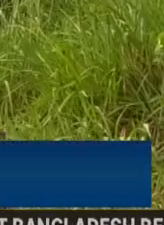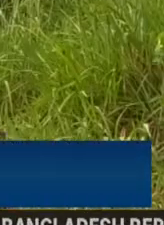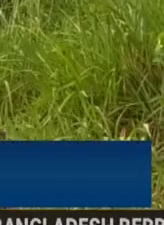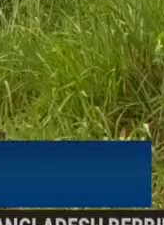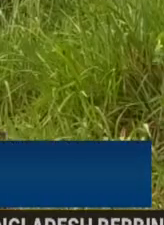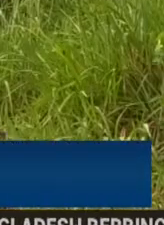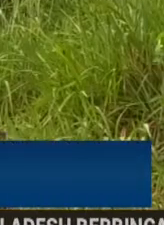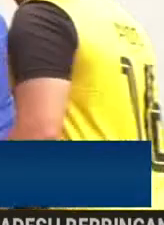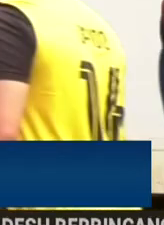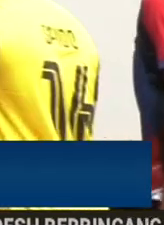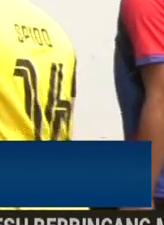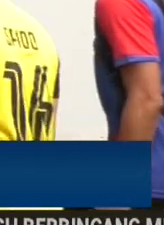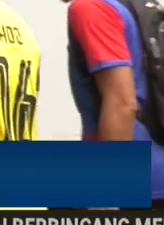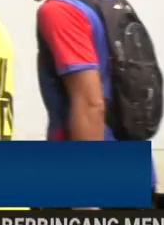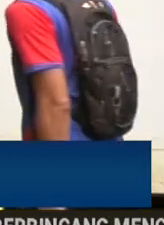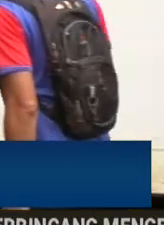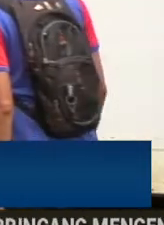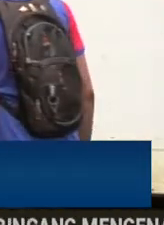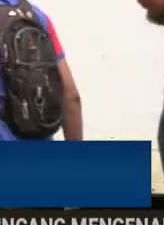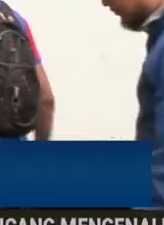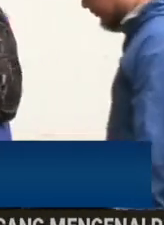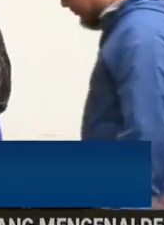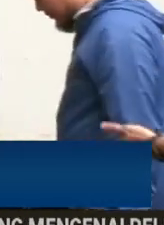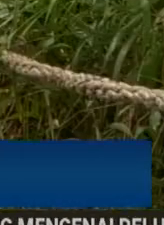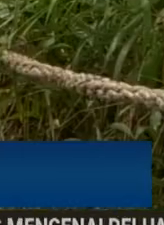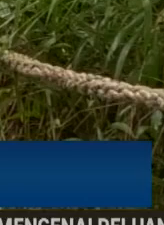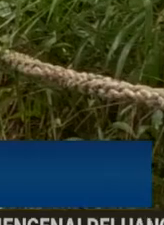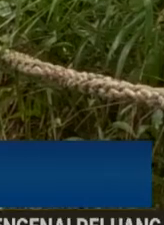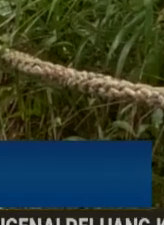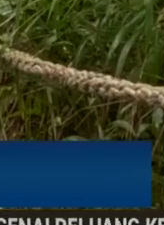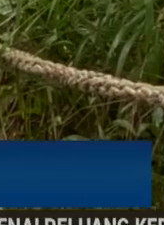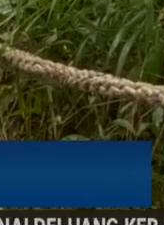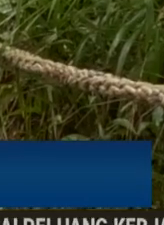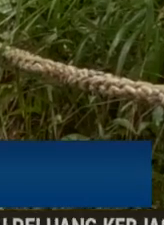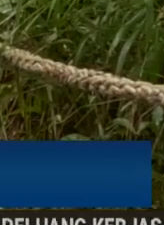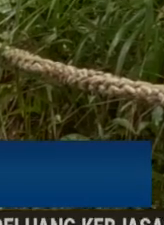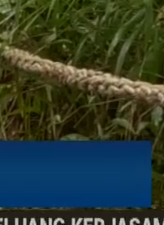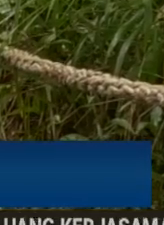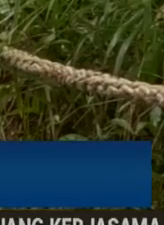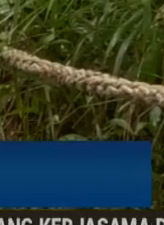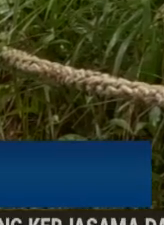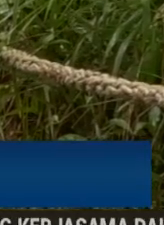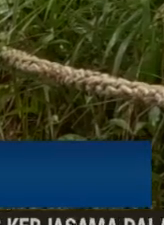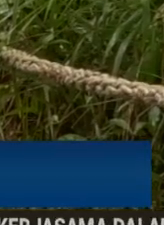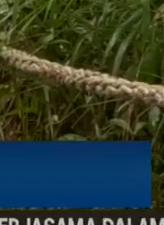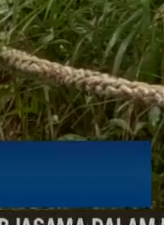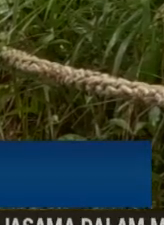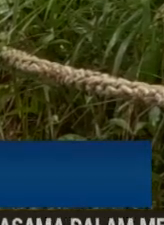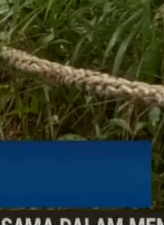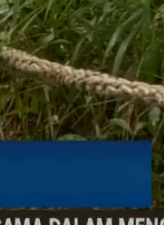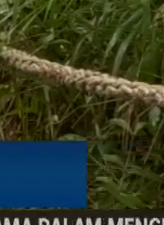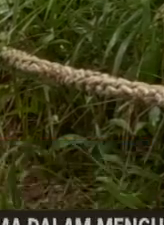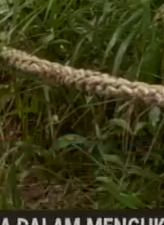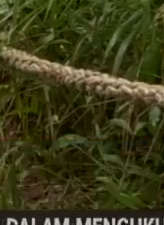memberikan gaya hidup seimbang kepada para peserta menuju Karang warga Sehan selain memperkenalkan lokasi-lokasi mendaki